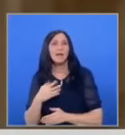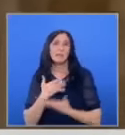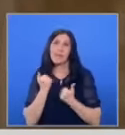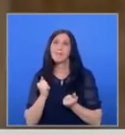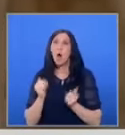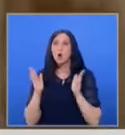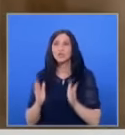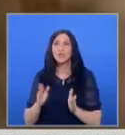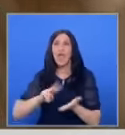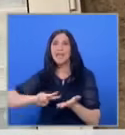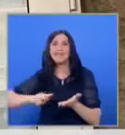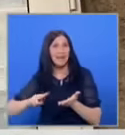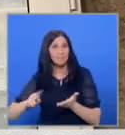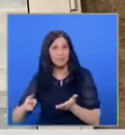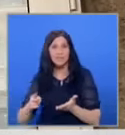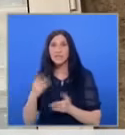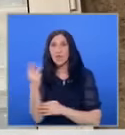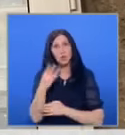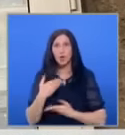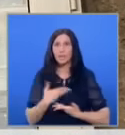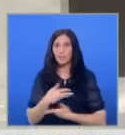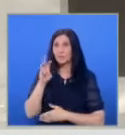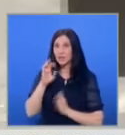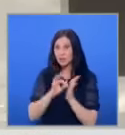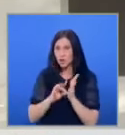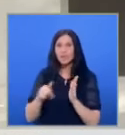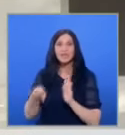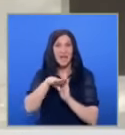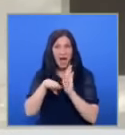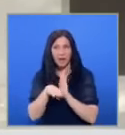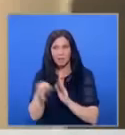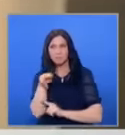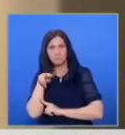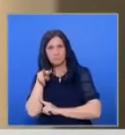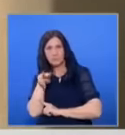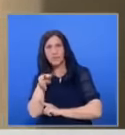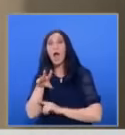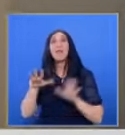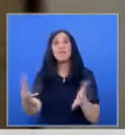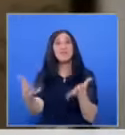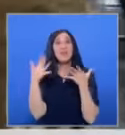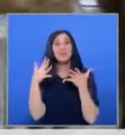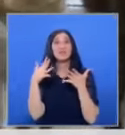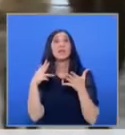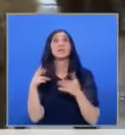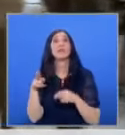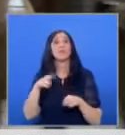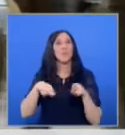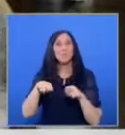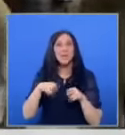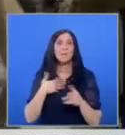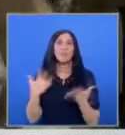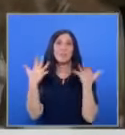няма. За тройка са необходими 30 точки. Днес за реда следяха над 9000 квестори, има 9 анулирани работи,